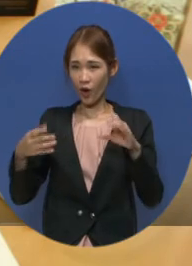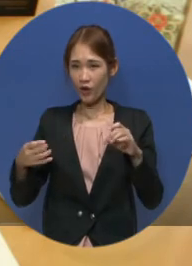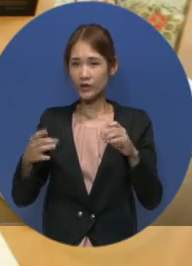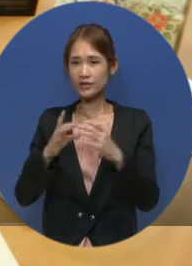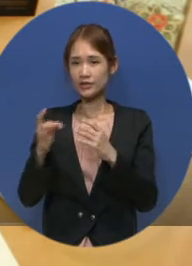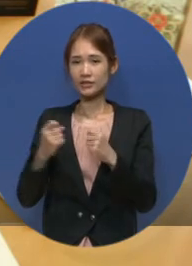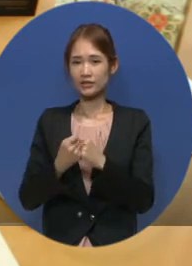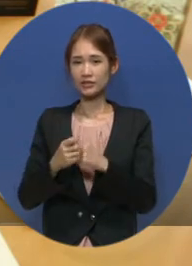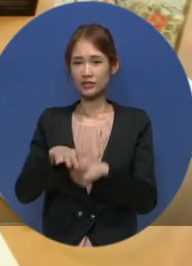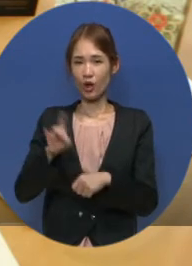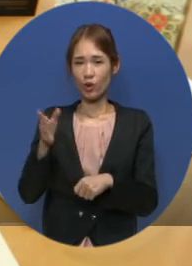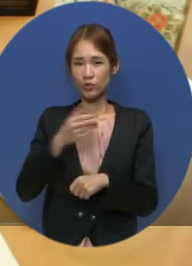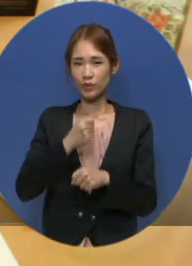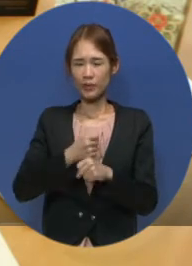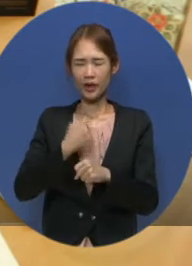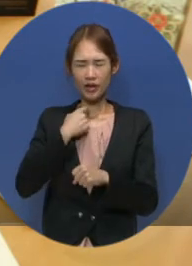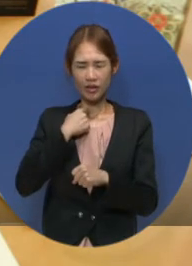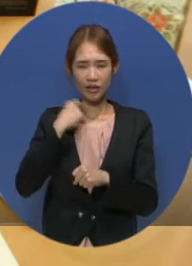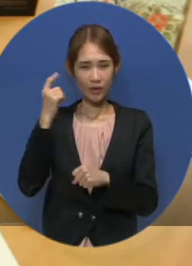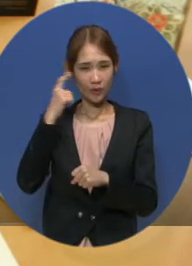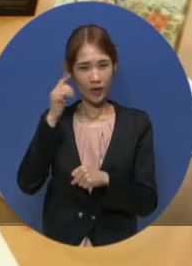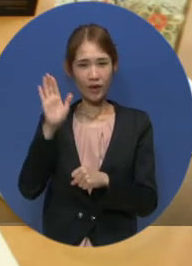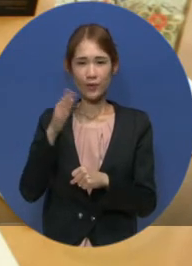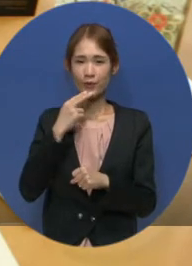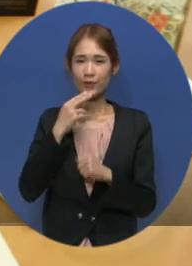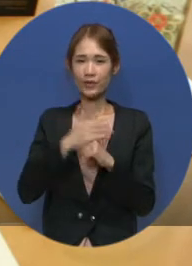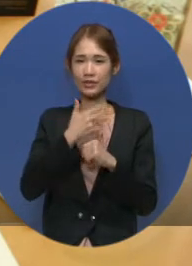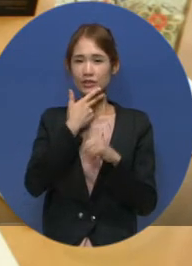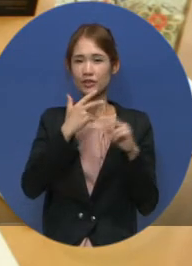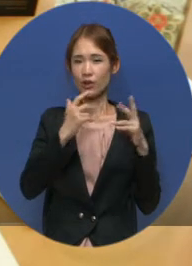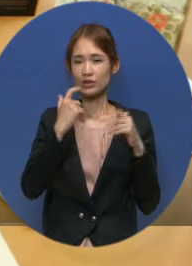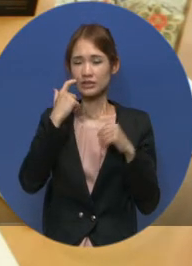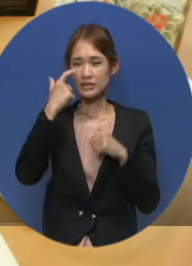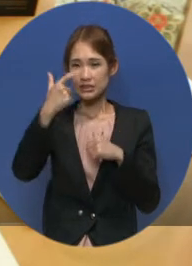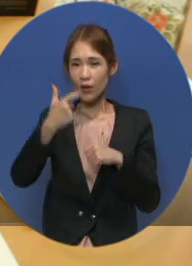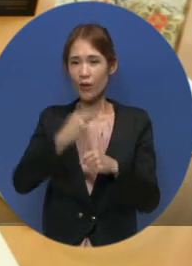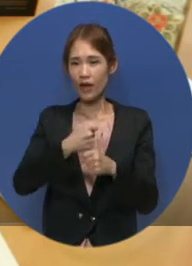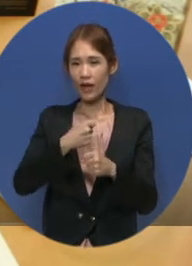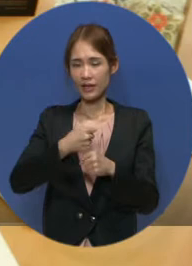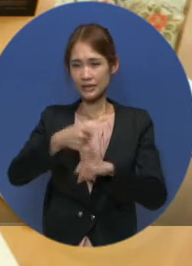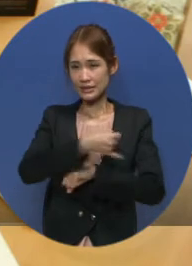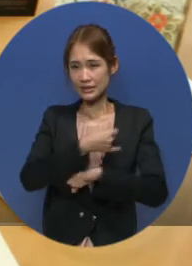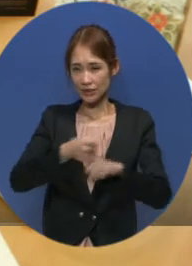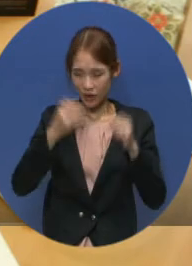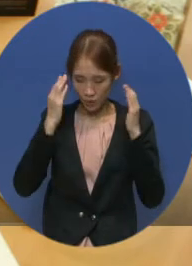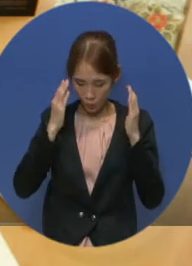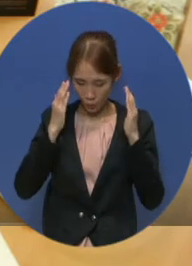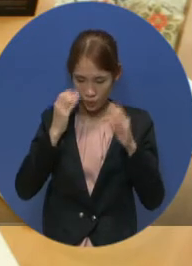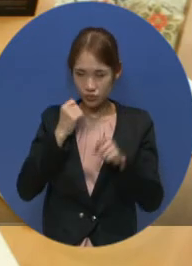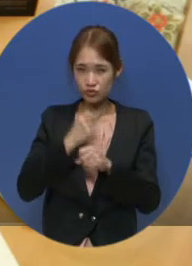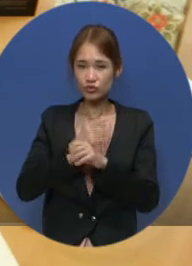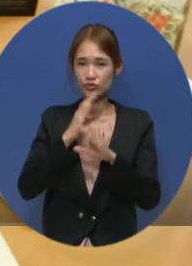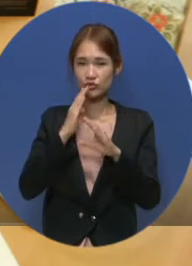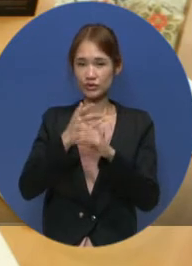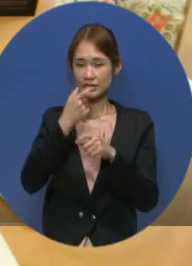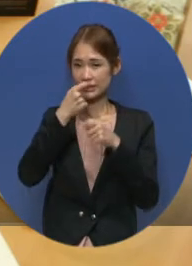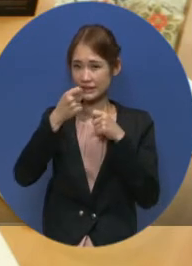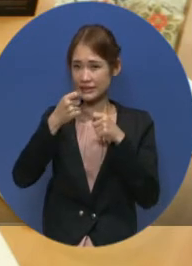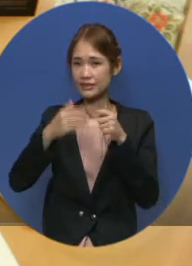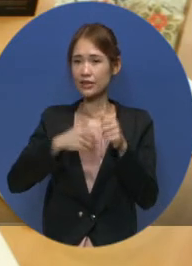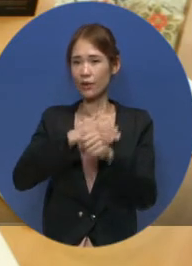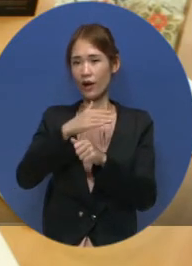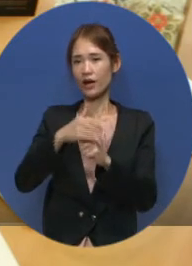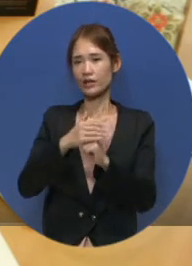거치대는 처음부터 만들려고 했던 건 아니고요. 제가 영국에서 지속가능한 디자인을 공부하면서 지속가능한 친환경 패키지에